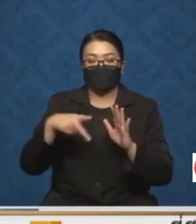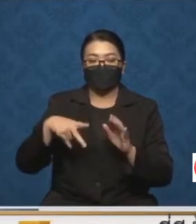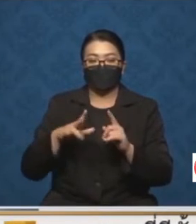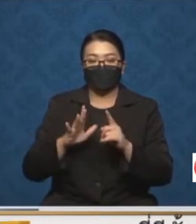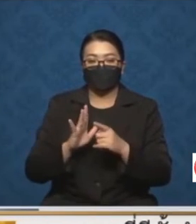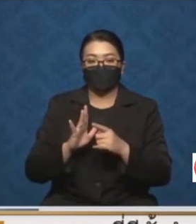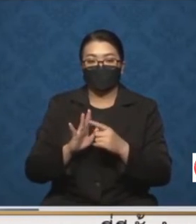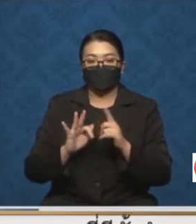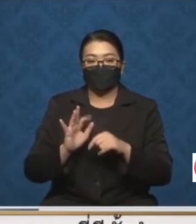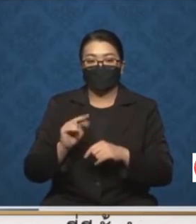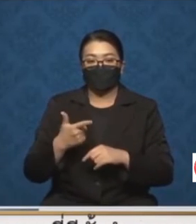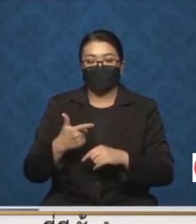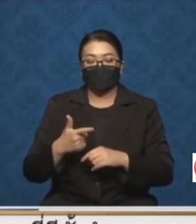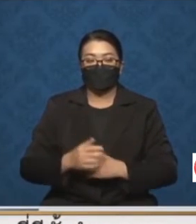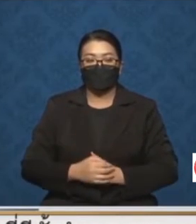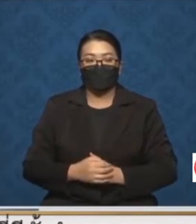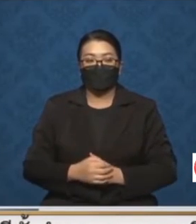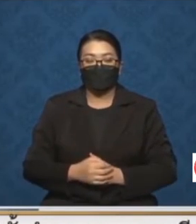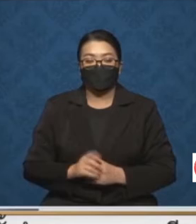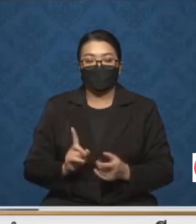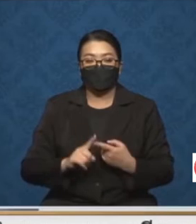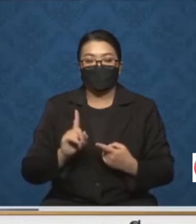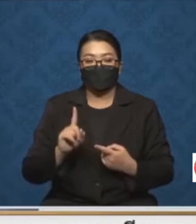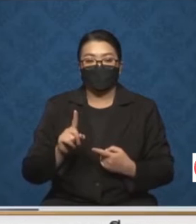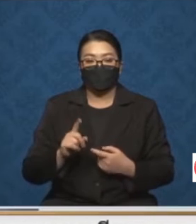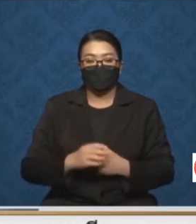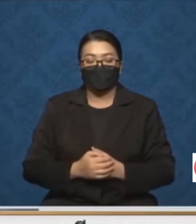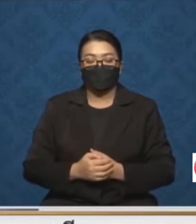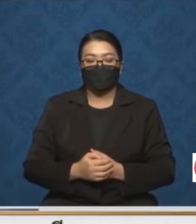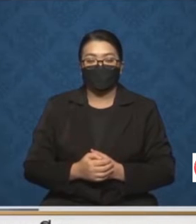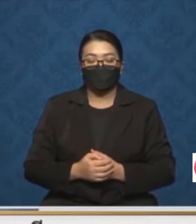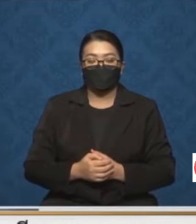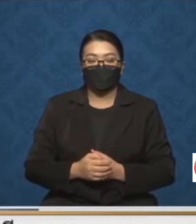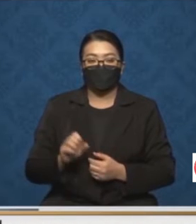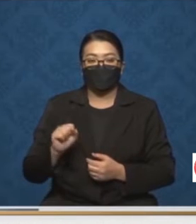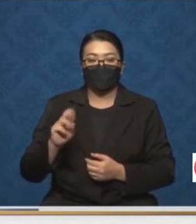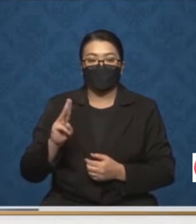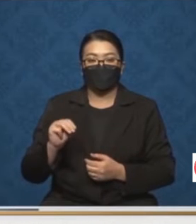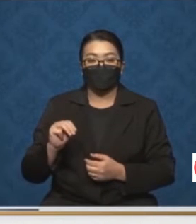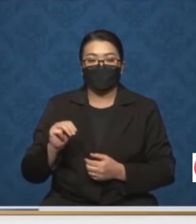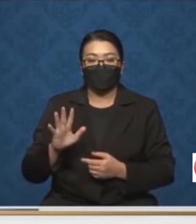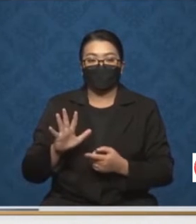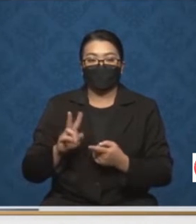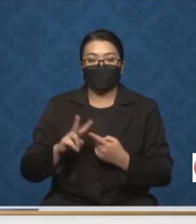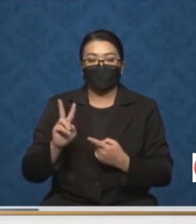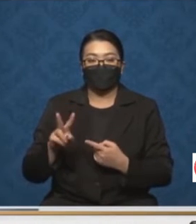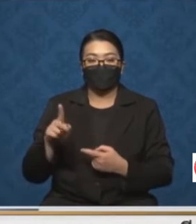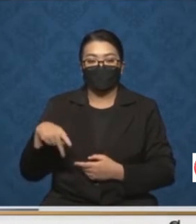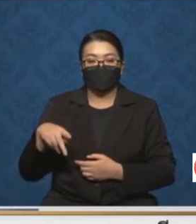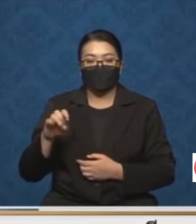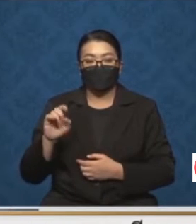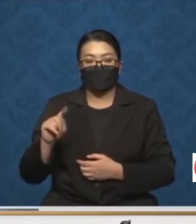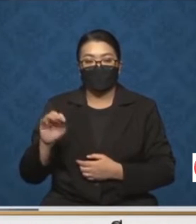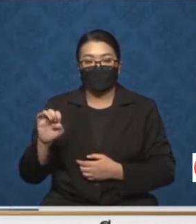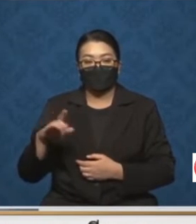ชย์ในสัดส่วนพรรคก้าวไกล2ท่านนะคะ1สมเกียรติชัยวิสุทธิกุล2ปรีติเจริญศิลป์